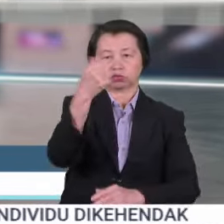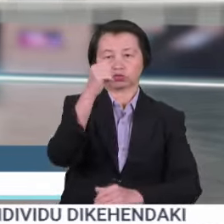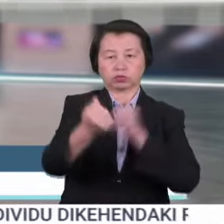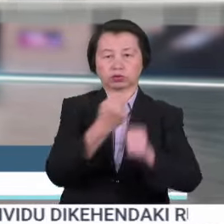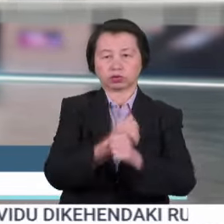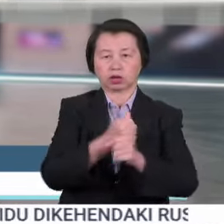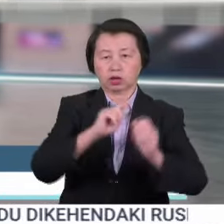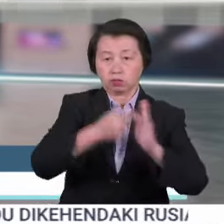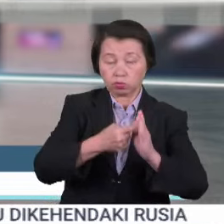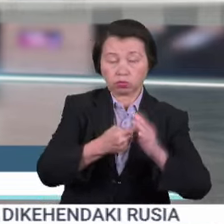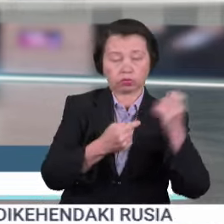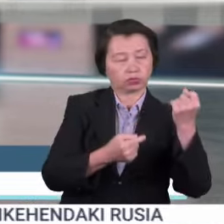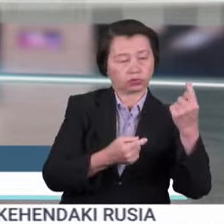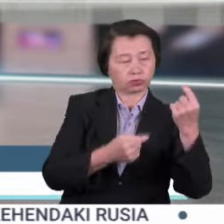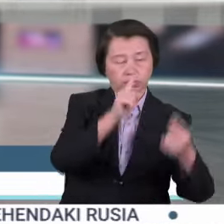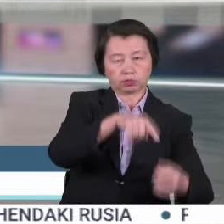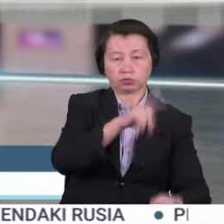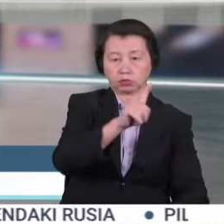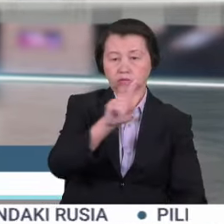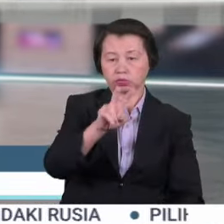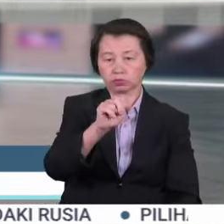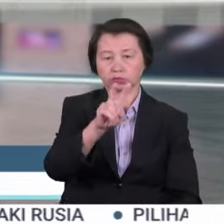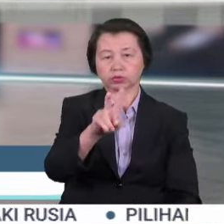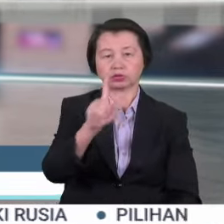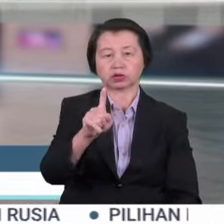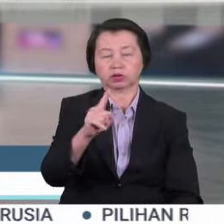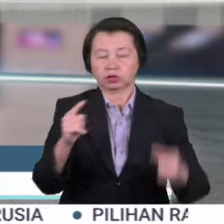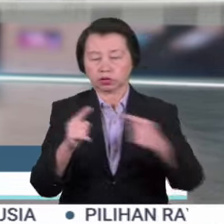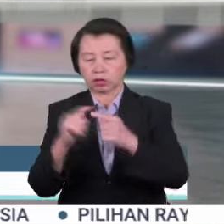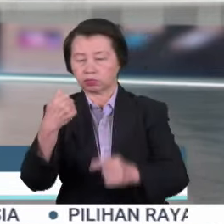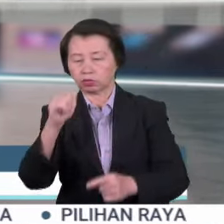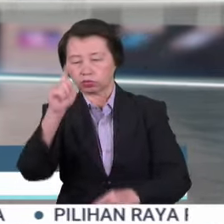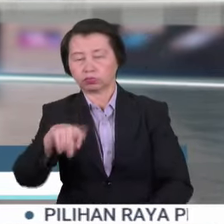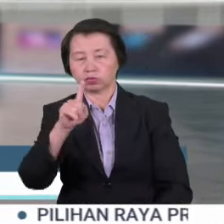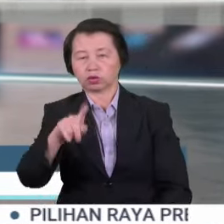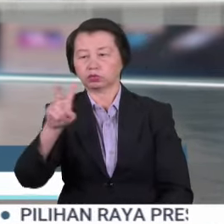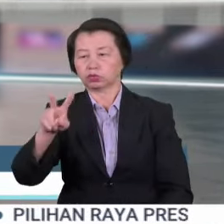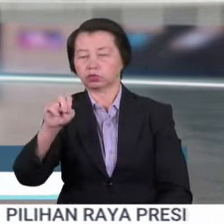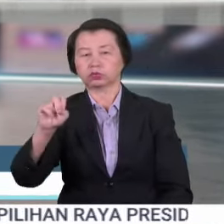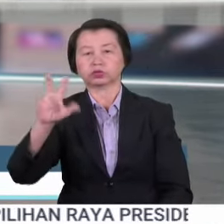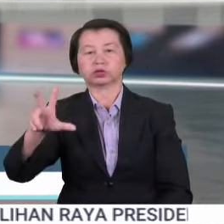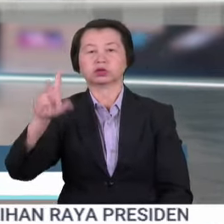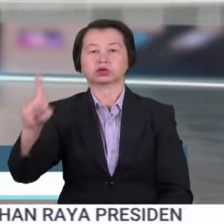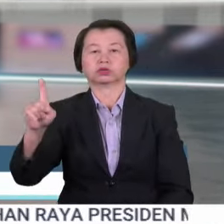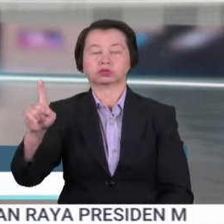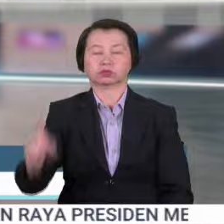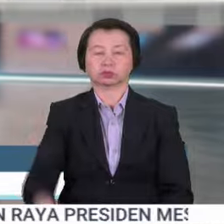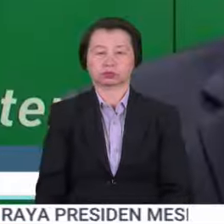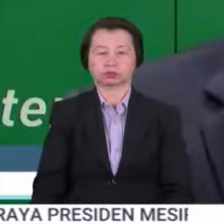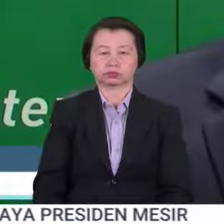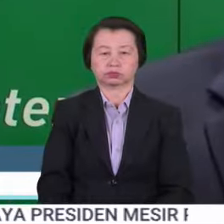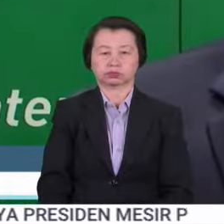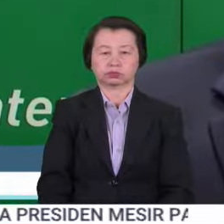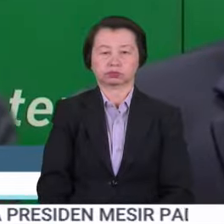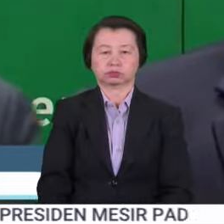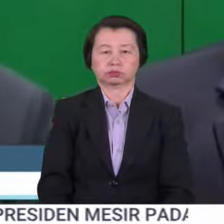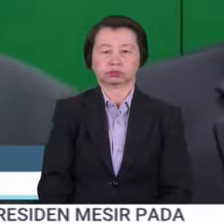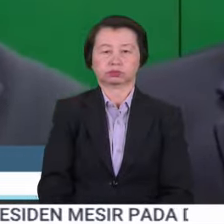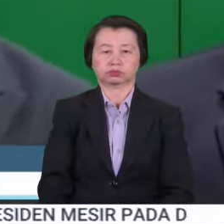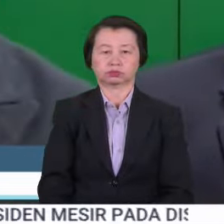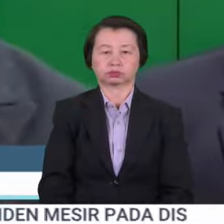tahun bermula 11 Januari 2021 hingga 10 Januari 2031.